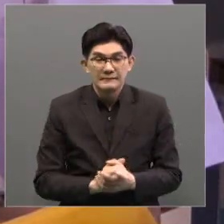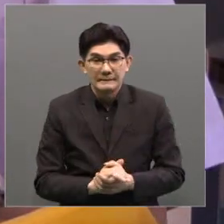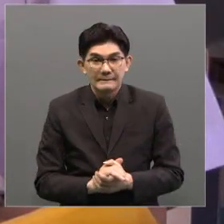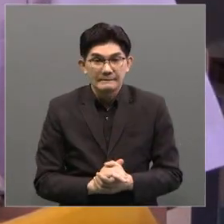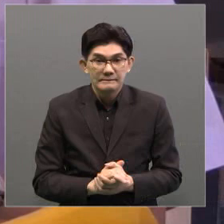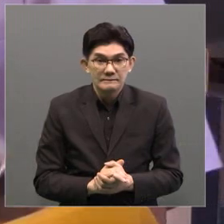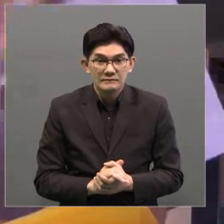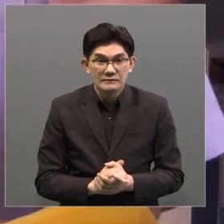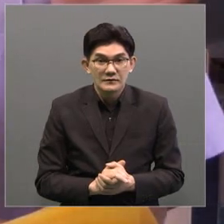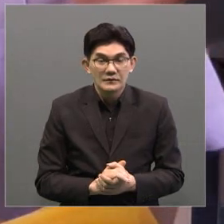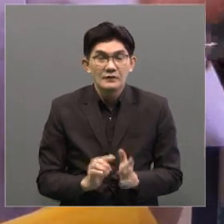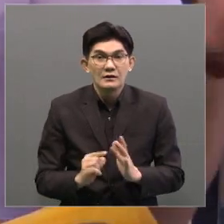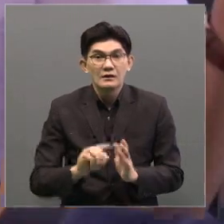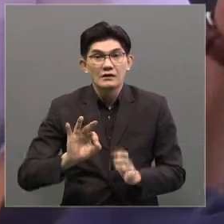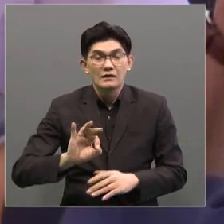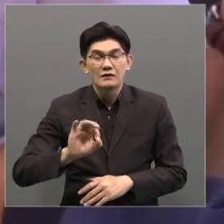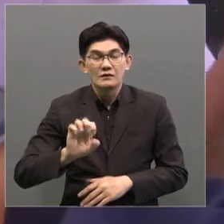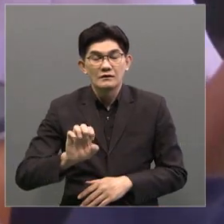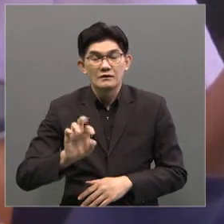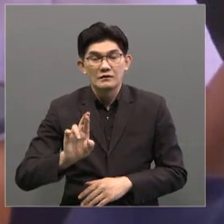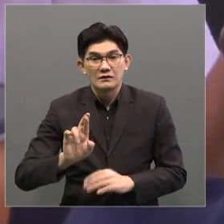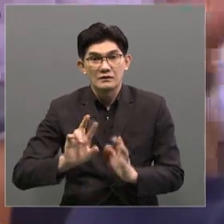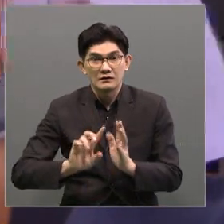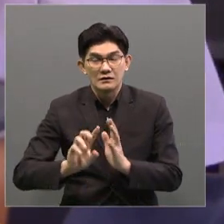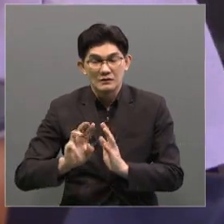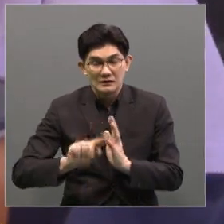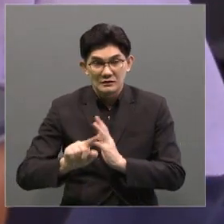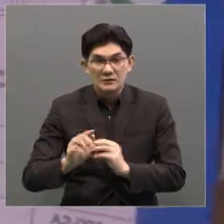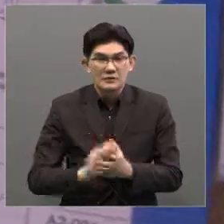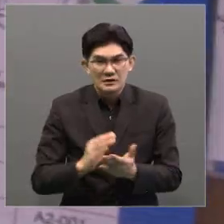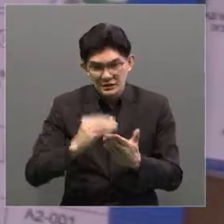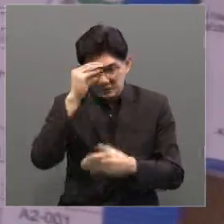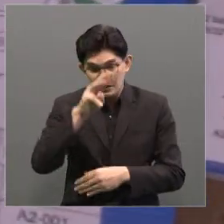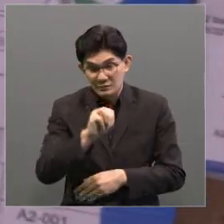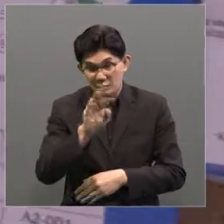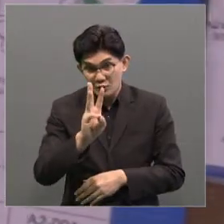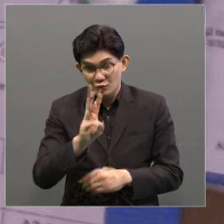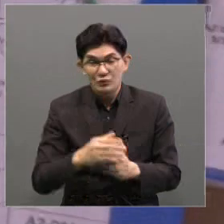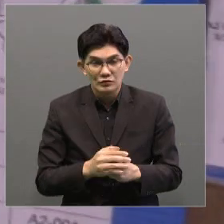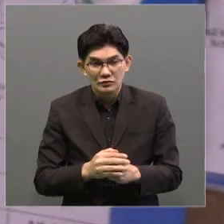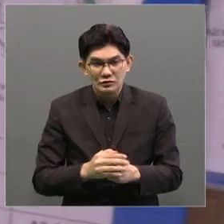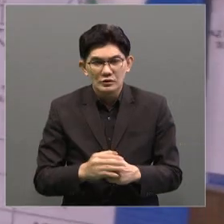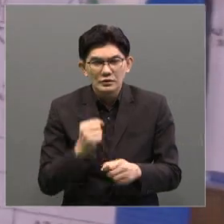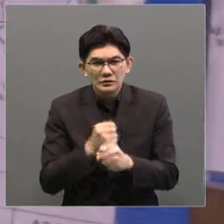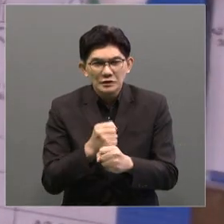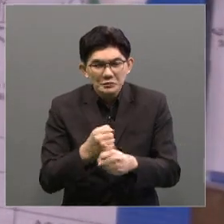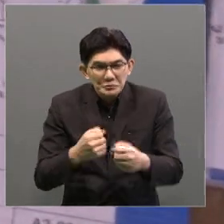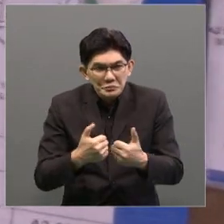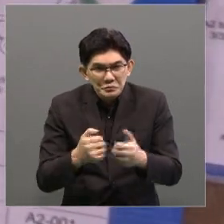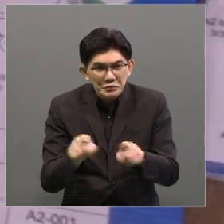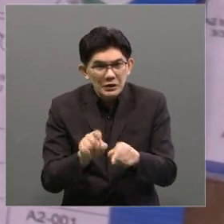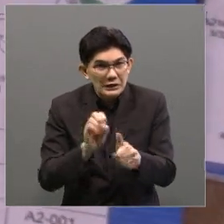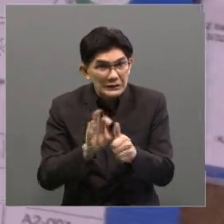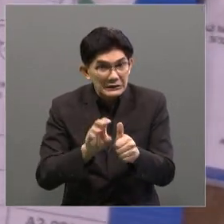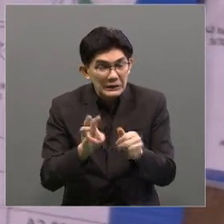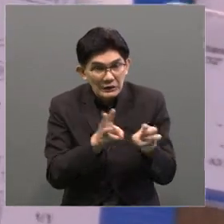น้องเฟิร์สนัทกิจสุรินนักเรียนชั้นมัธยมศึกษาปีที่6ยอดฝีมือด้านเครื่องบินพลังยางซึ่งได้ให้คำแนะนำ